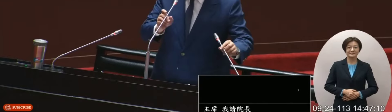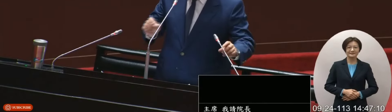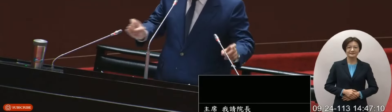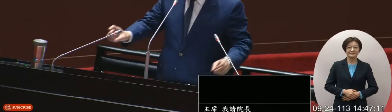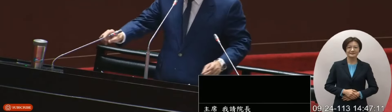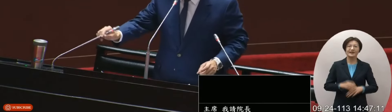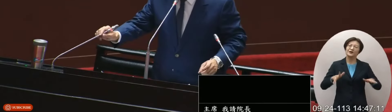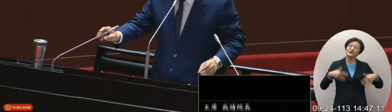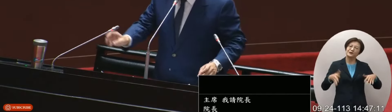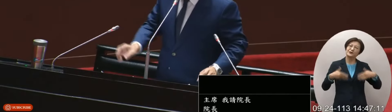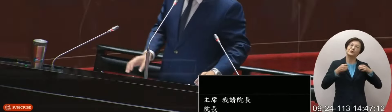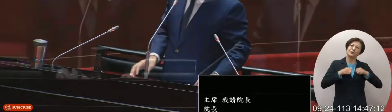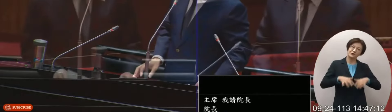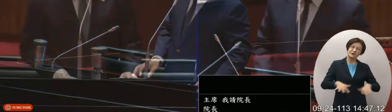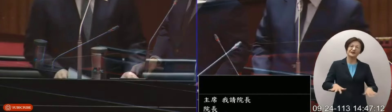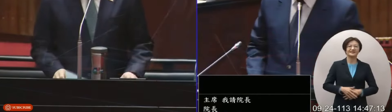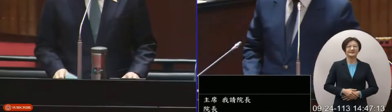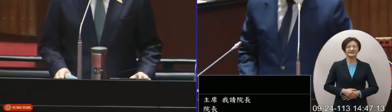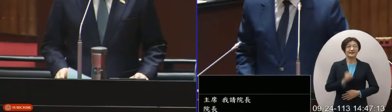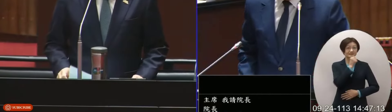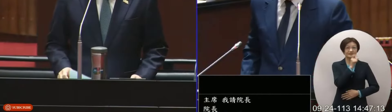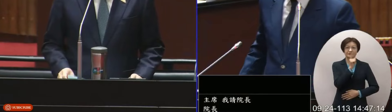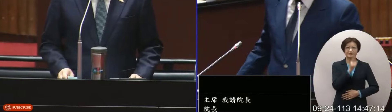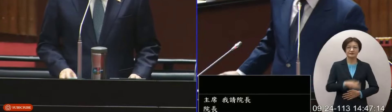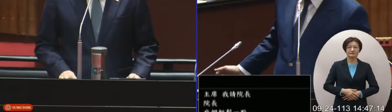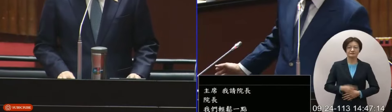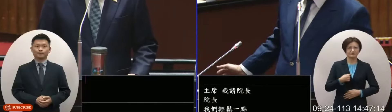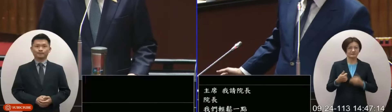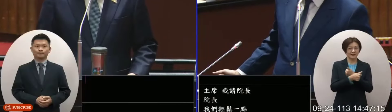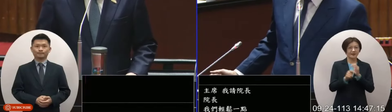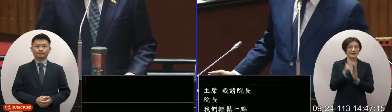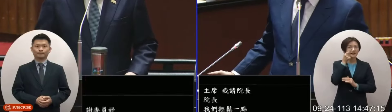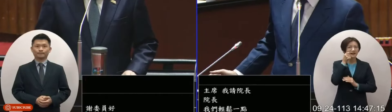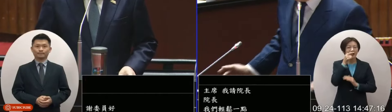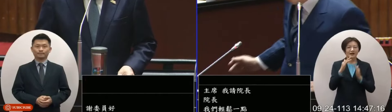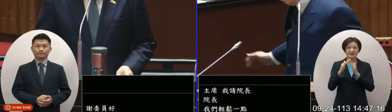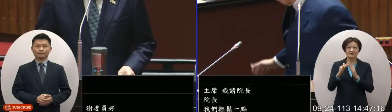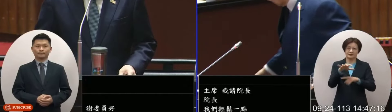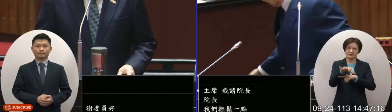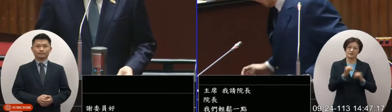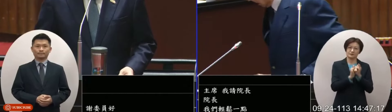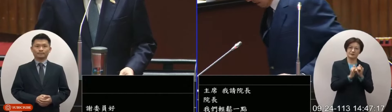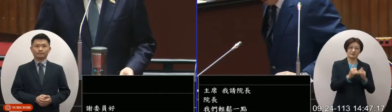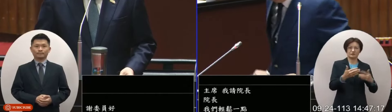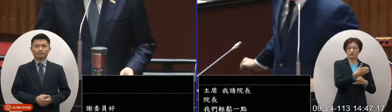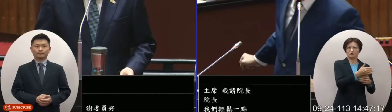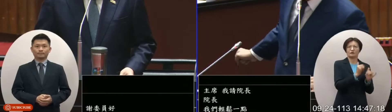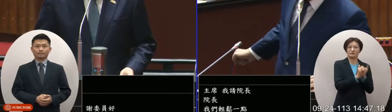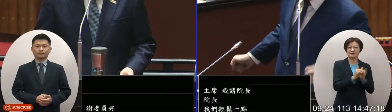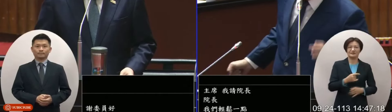应该较轻松的哈。 谢委员好。 我来代表台南市的农渔民哦，